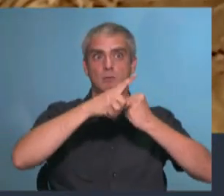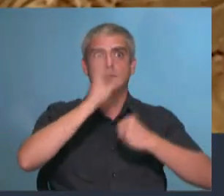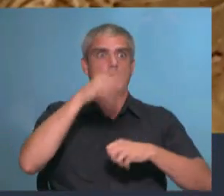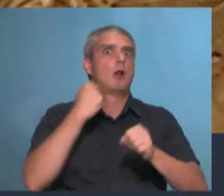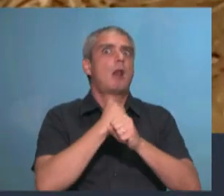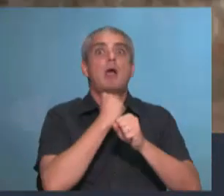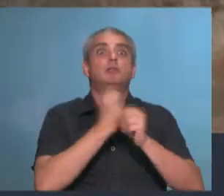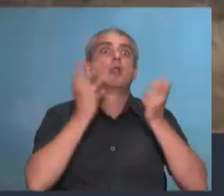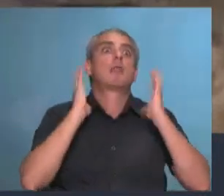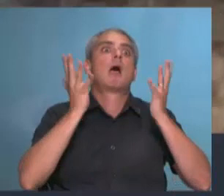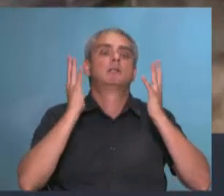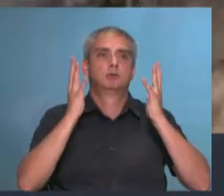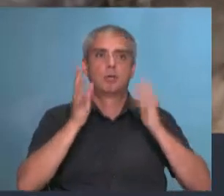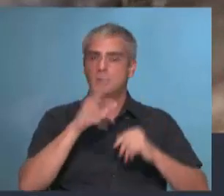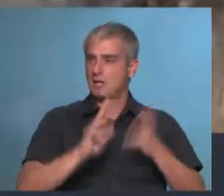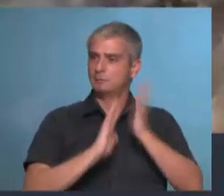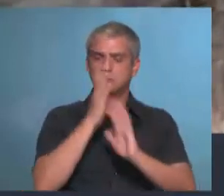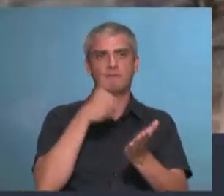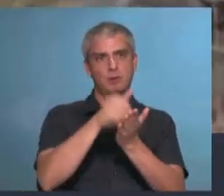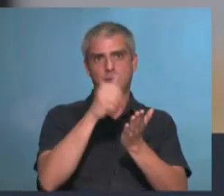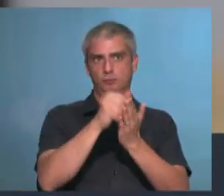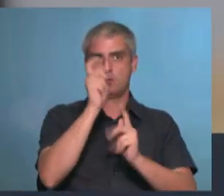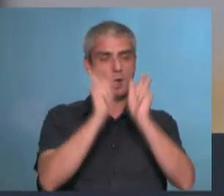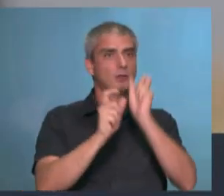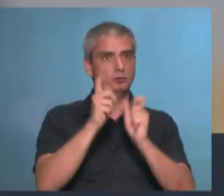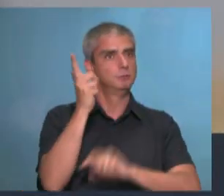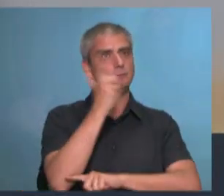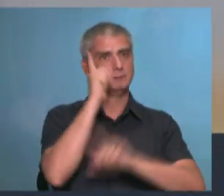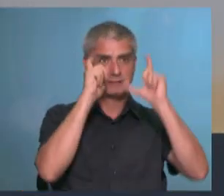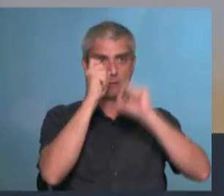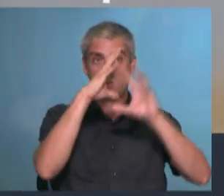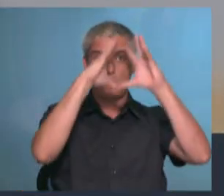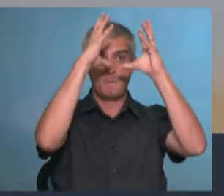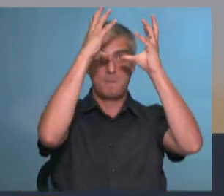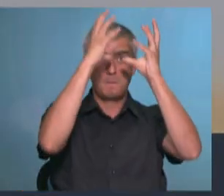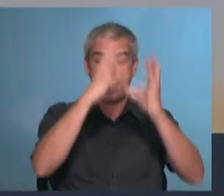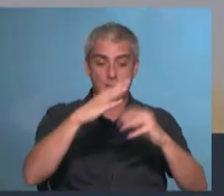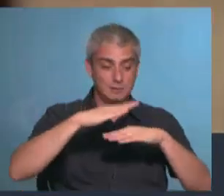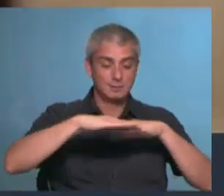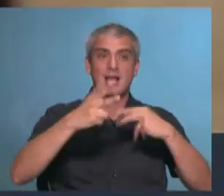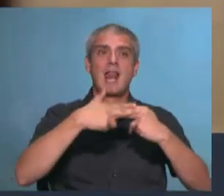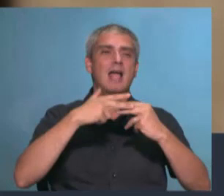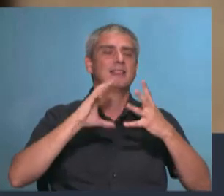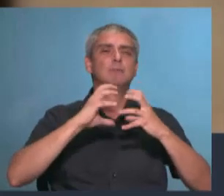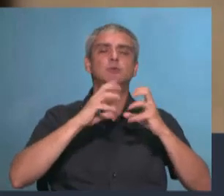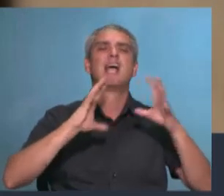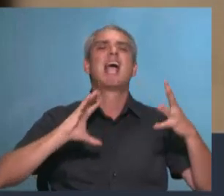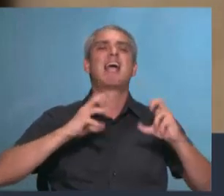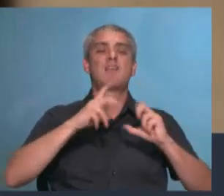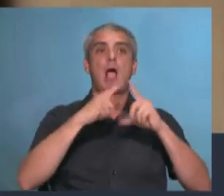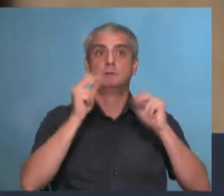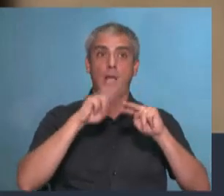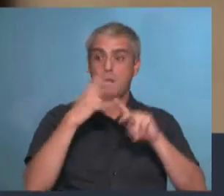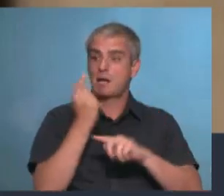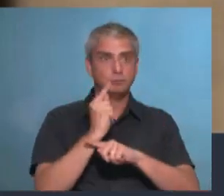לגרום לאסון. גם השריפות נמשכו היום. התושבים צילמו את הבלון הזה נוחת בשדה סמוך לכפר עזה, וכמה שניות לאחר